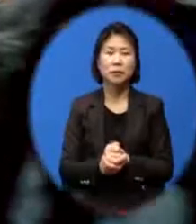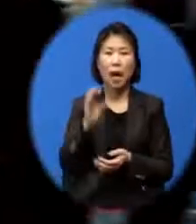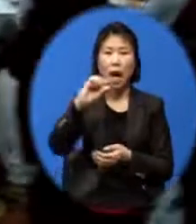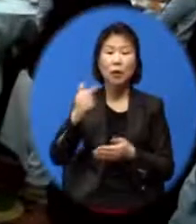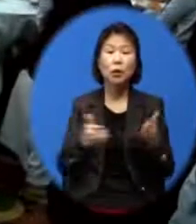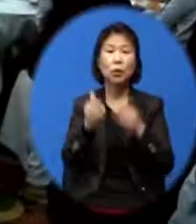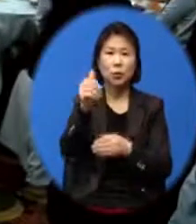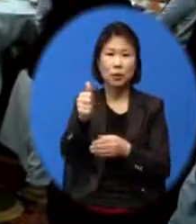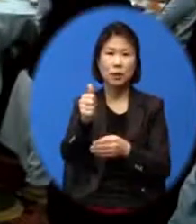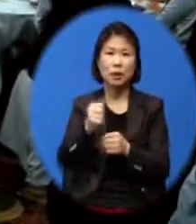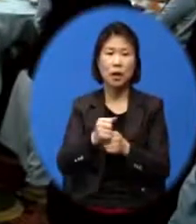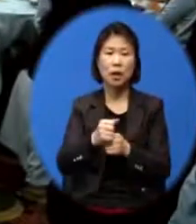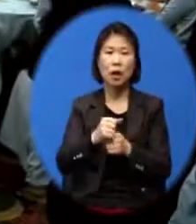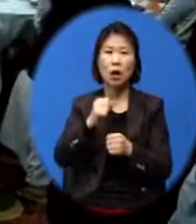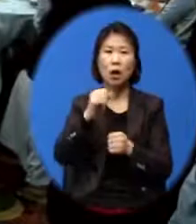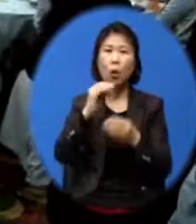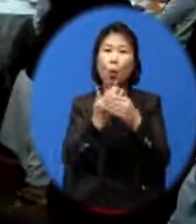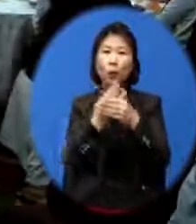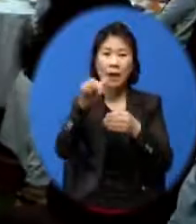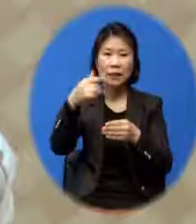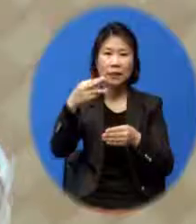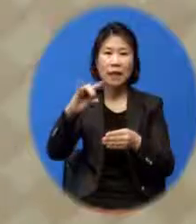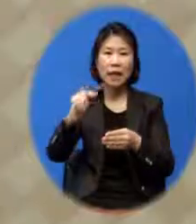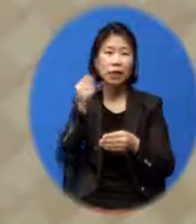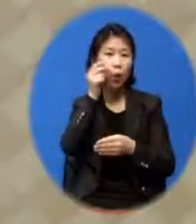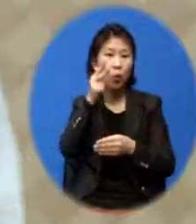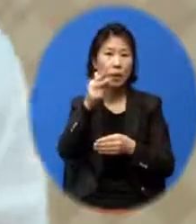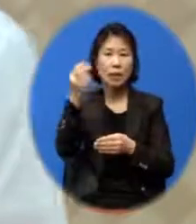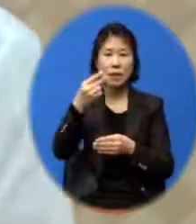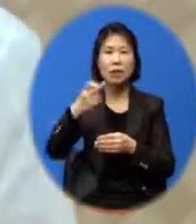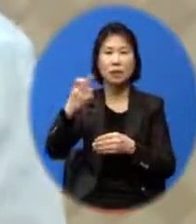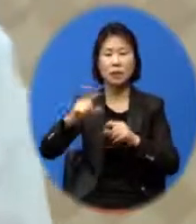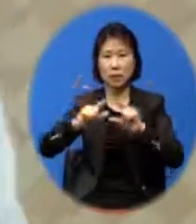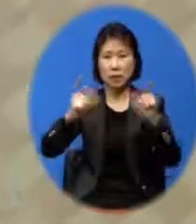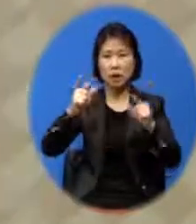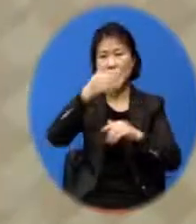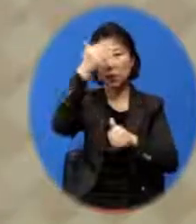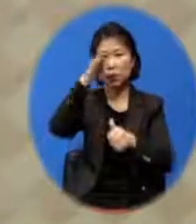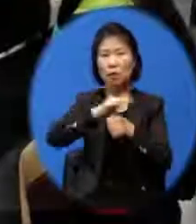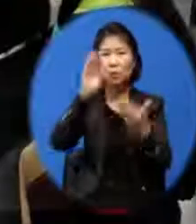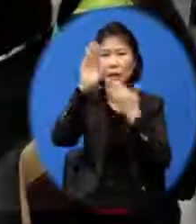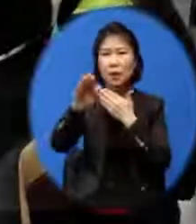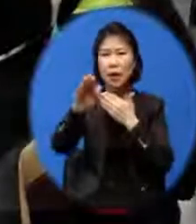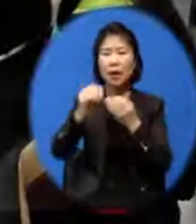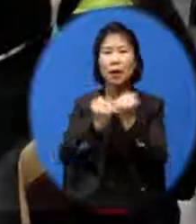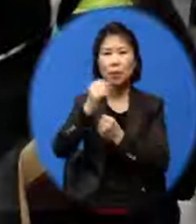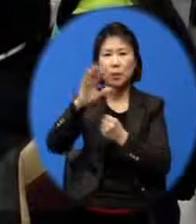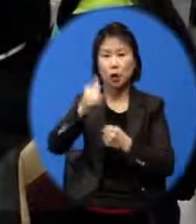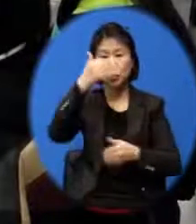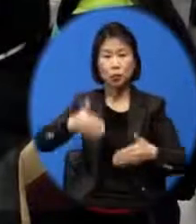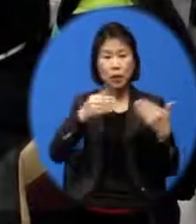안희정 충남도지사가 온양 그랜드 관광호텔에서 열린 2012 충남 청소년 미래 컨퍼런스에서 충남을